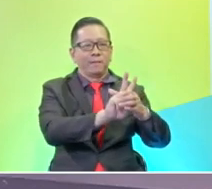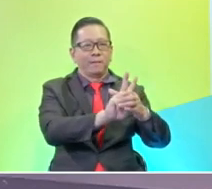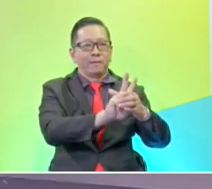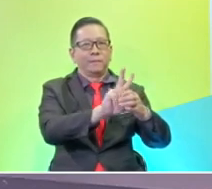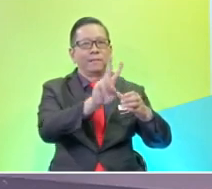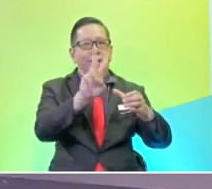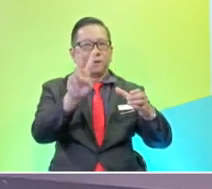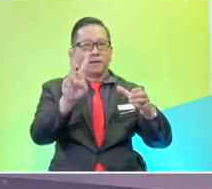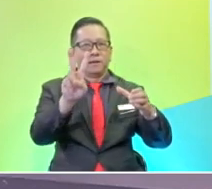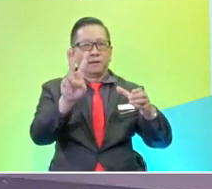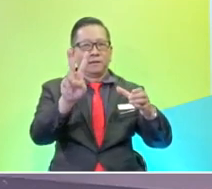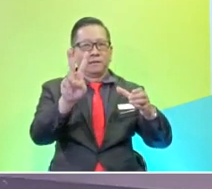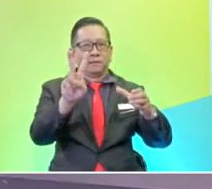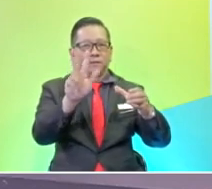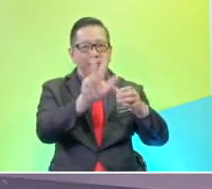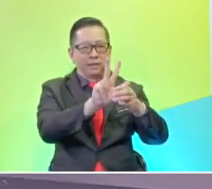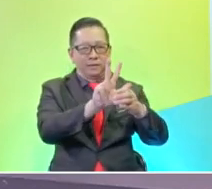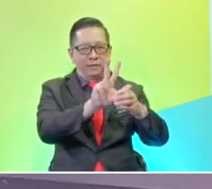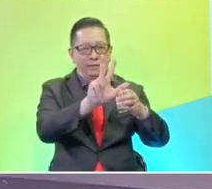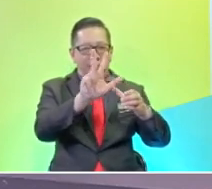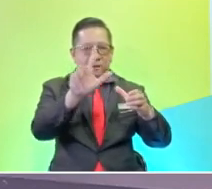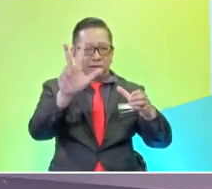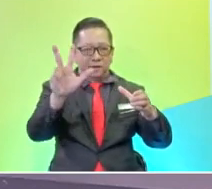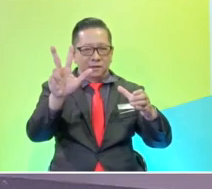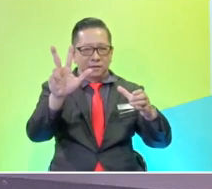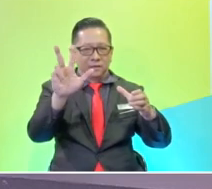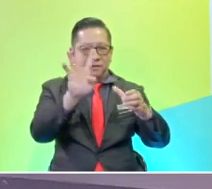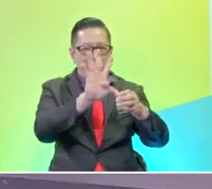dua tiga